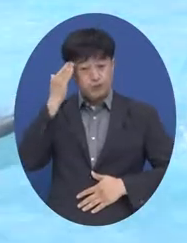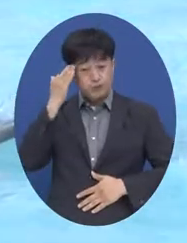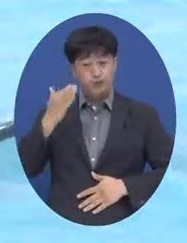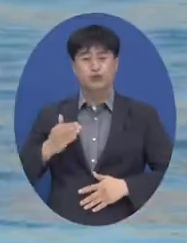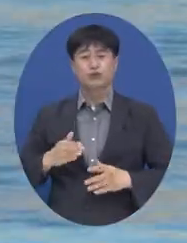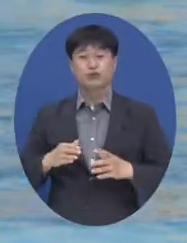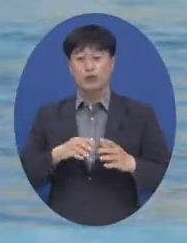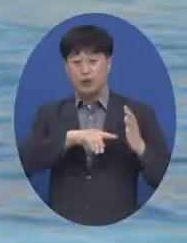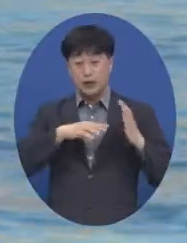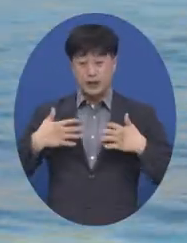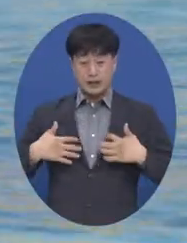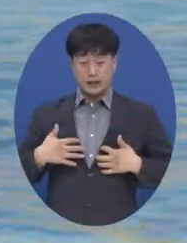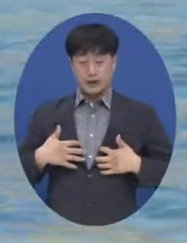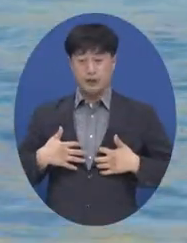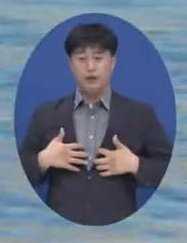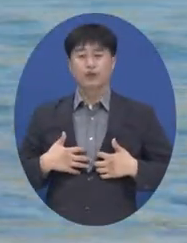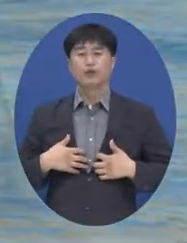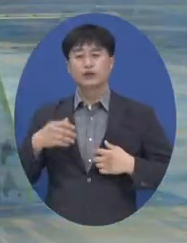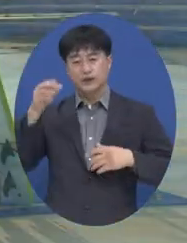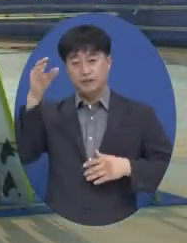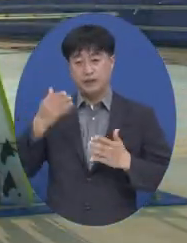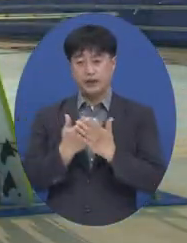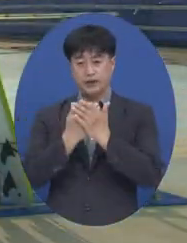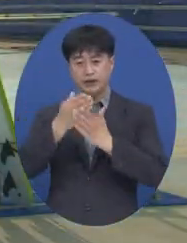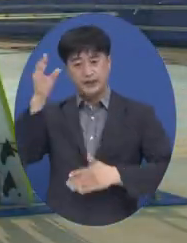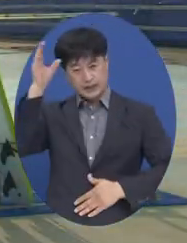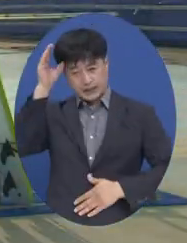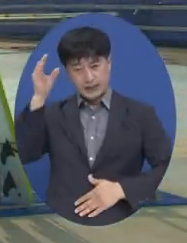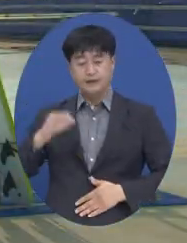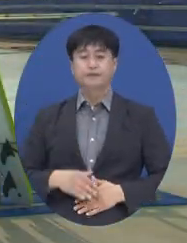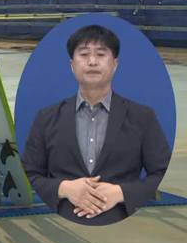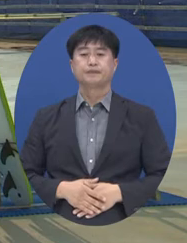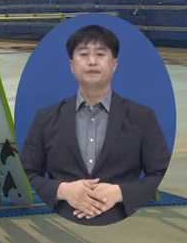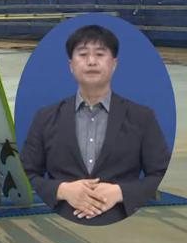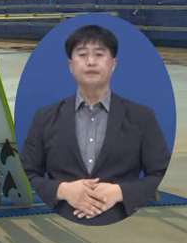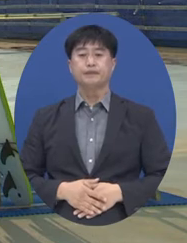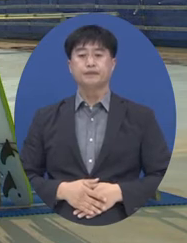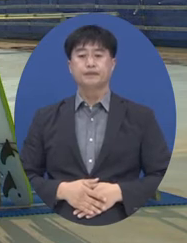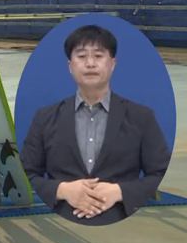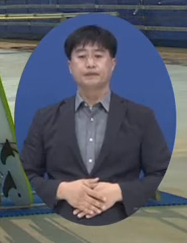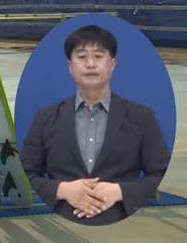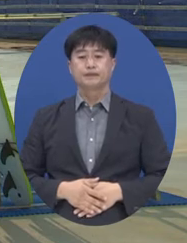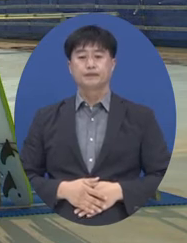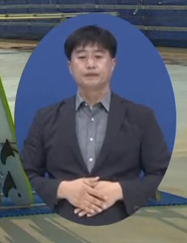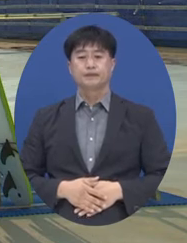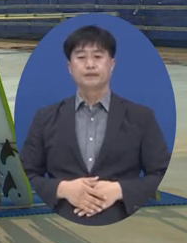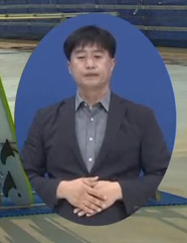허브로 자리매김할 것으로 기대하고 있습니다. 경기 출TV 최창순입니다.